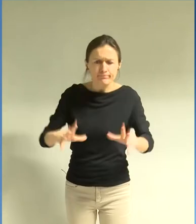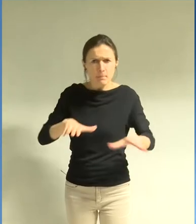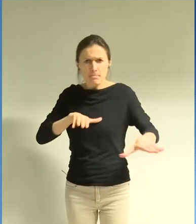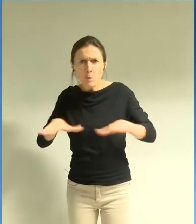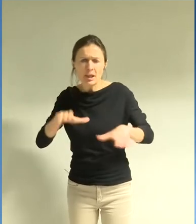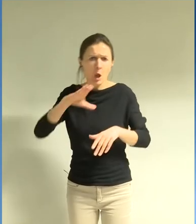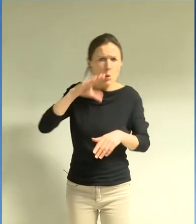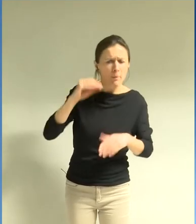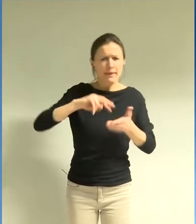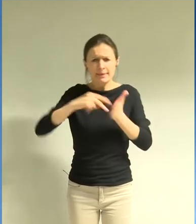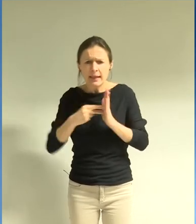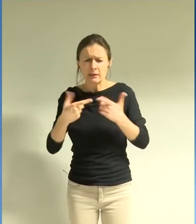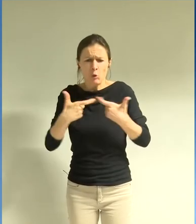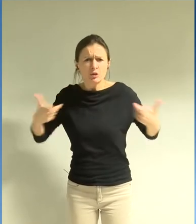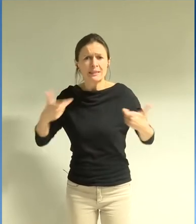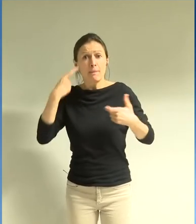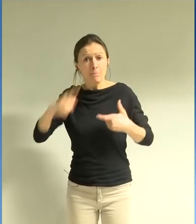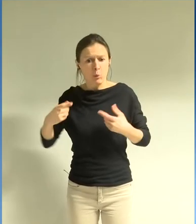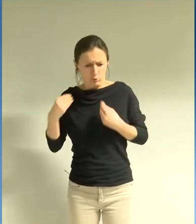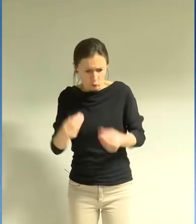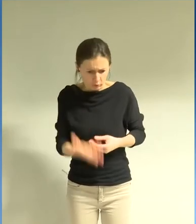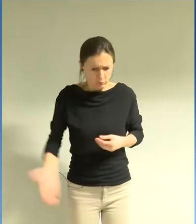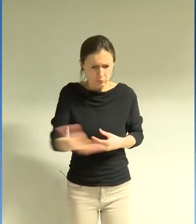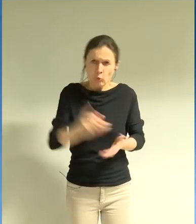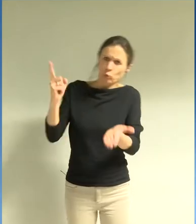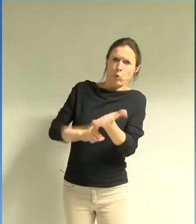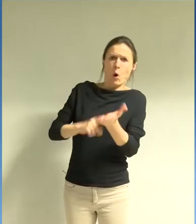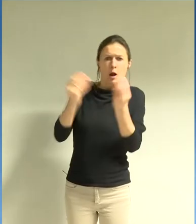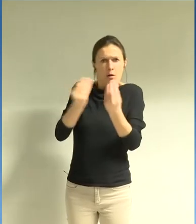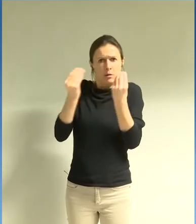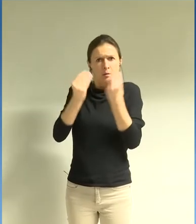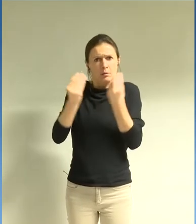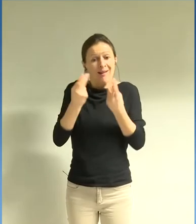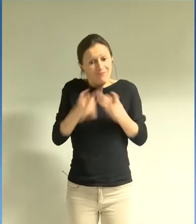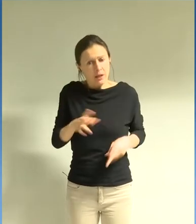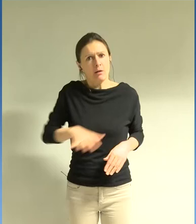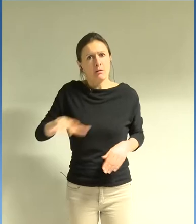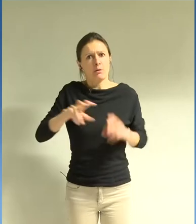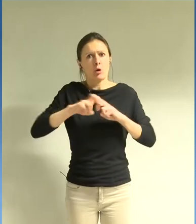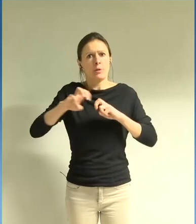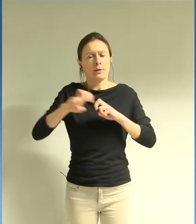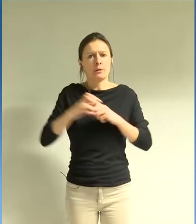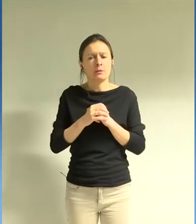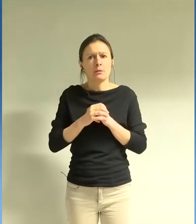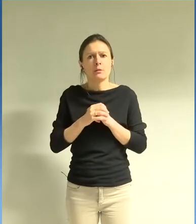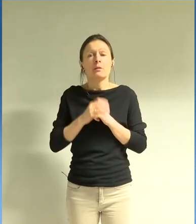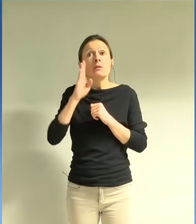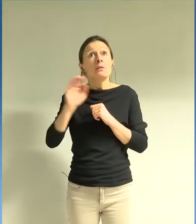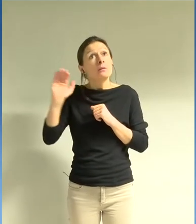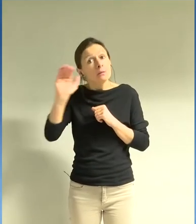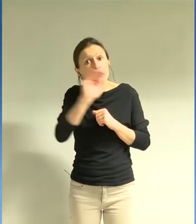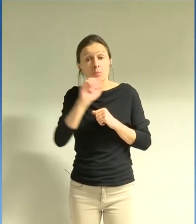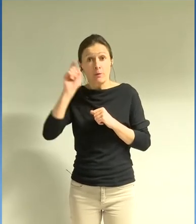qualité d'ancienne mans à laquelle on légitimement en droit les enfants scolarisés dans notre ville de prendre les mesures permettant de répondre aux aspirations